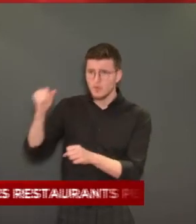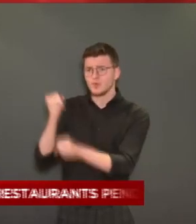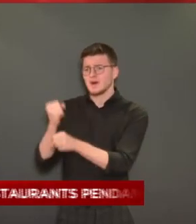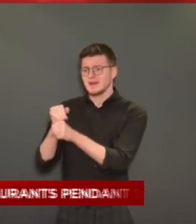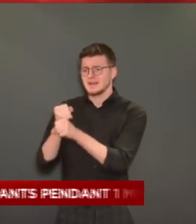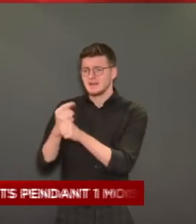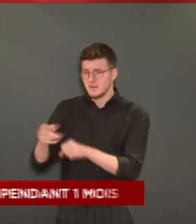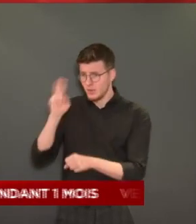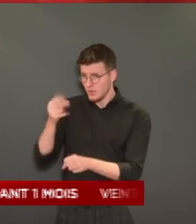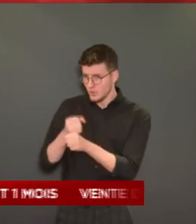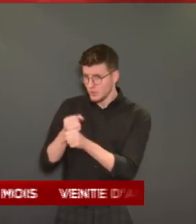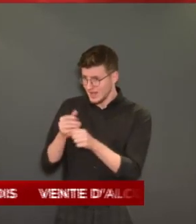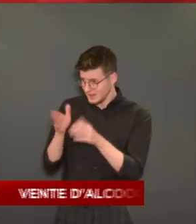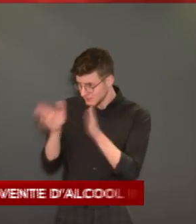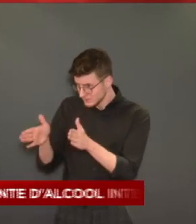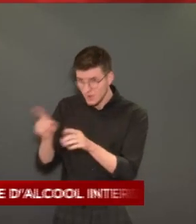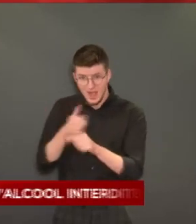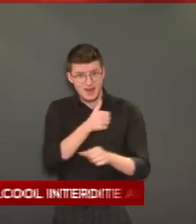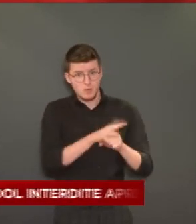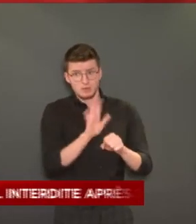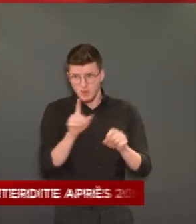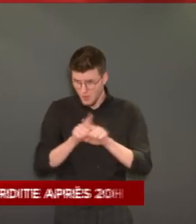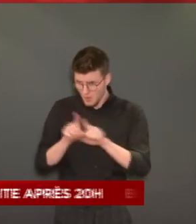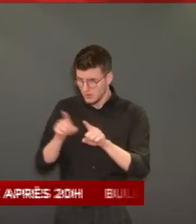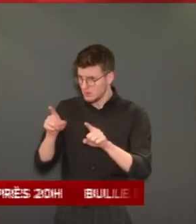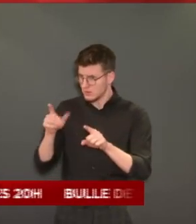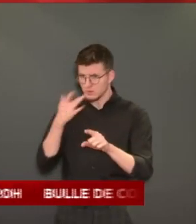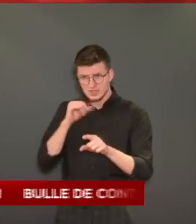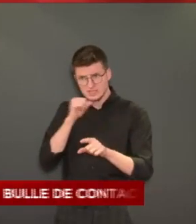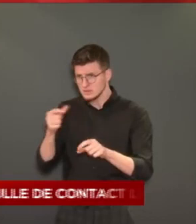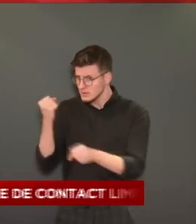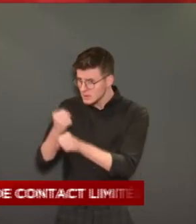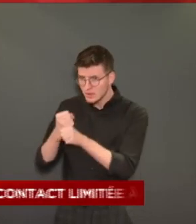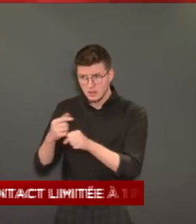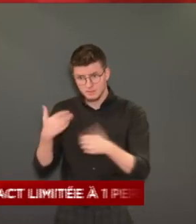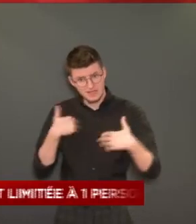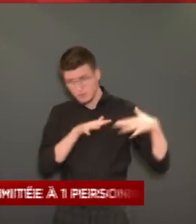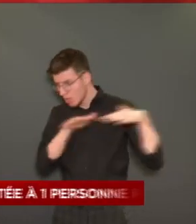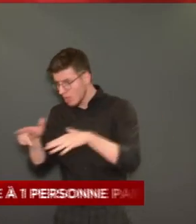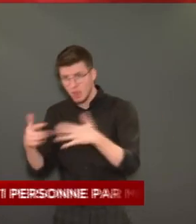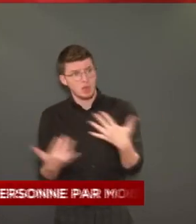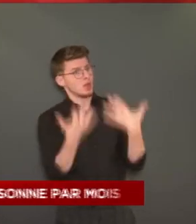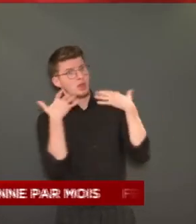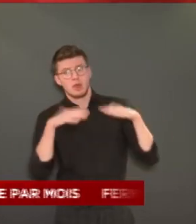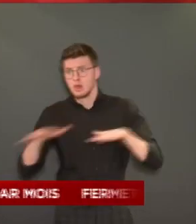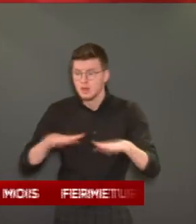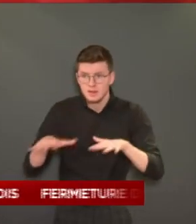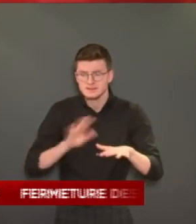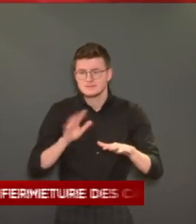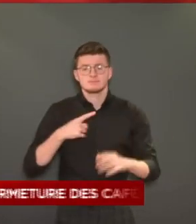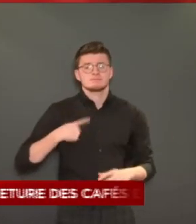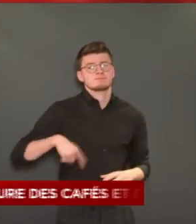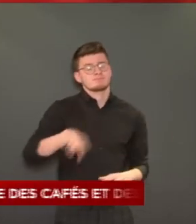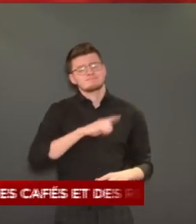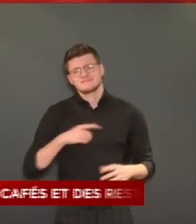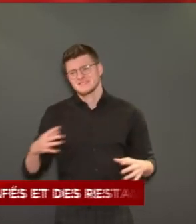travail normalement et qu'ils n'aient pas qu'à traiter des patients Covid. C'est quelque chose que nous devrons faire